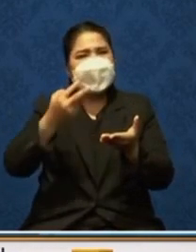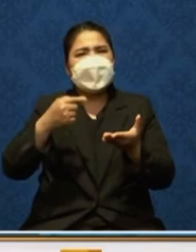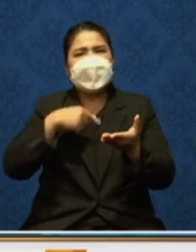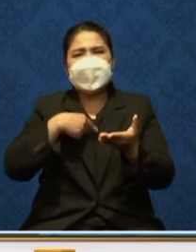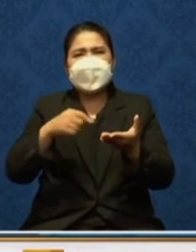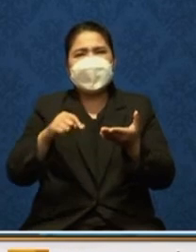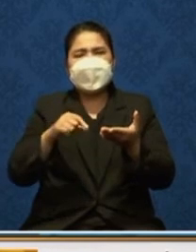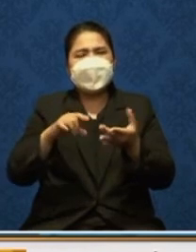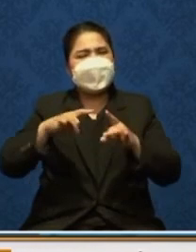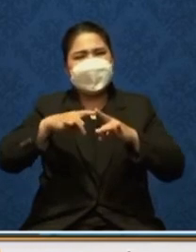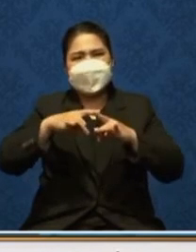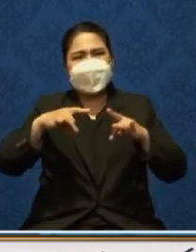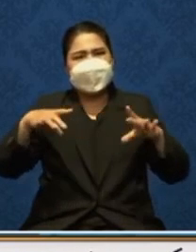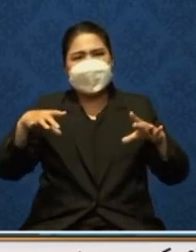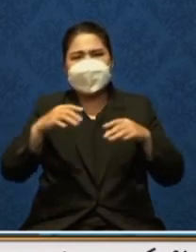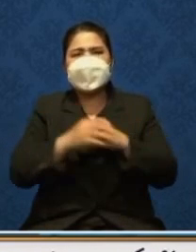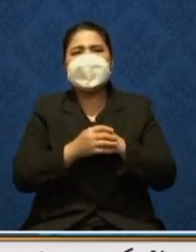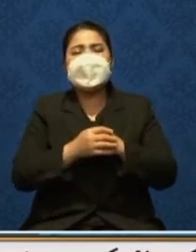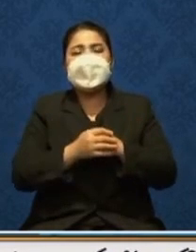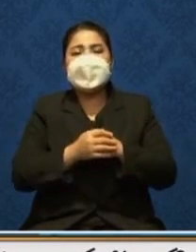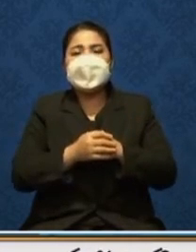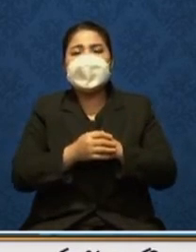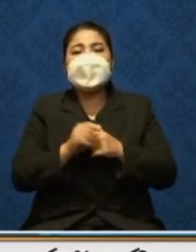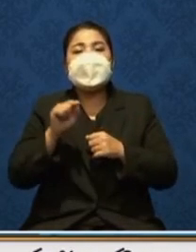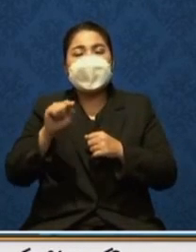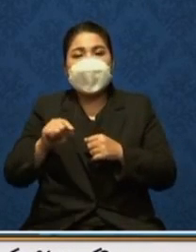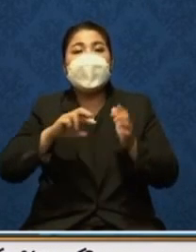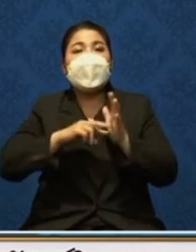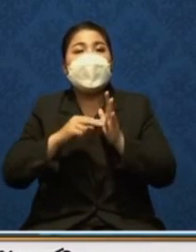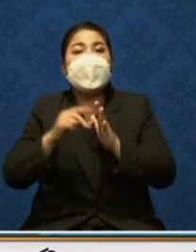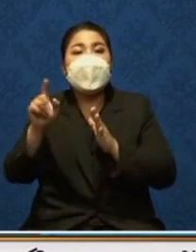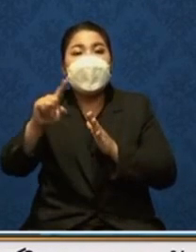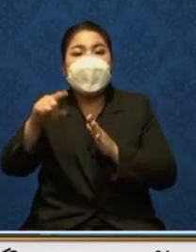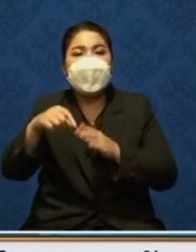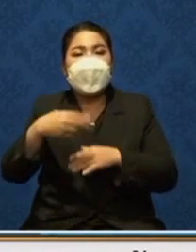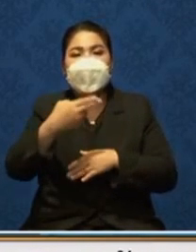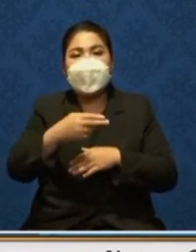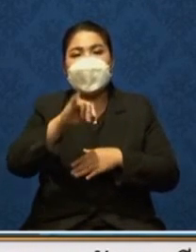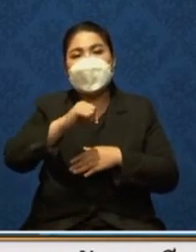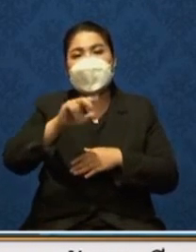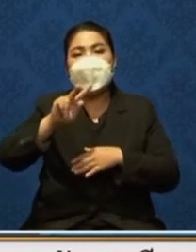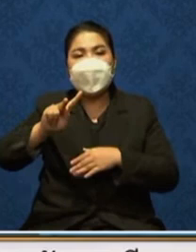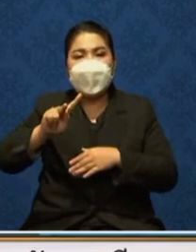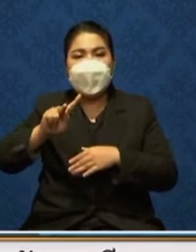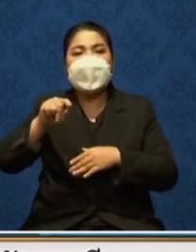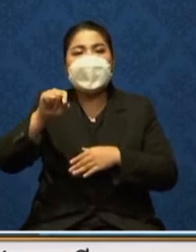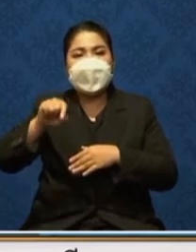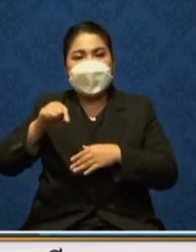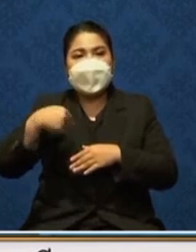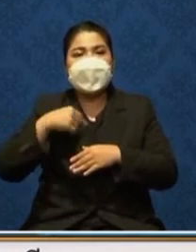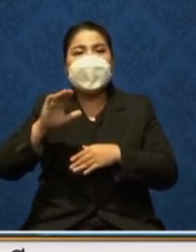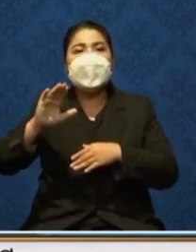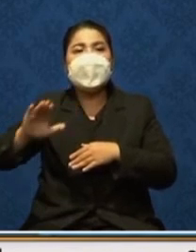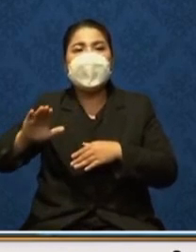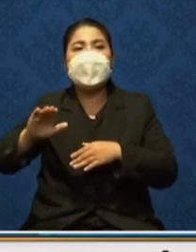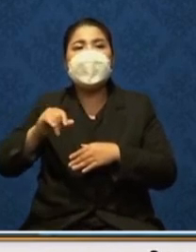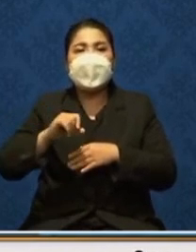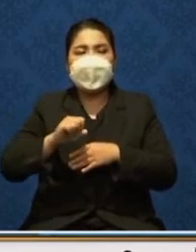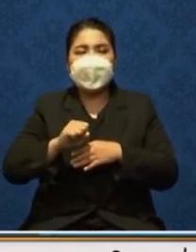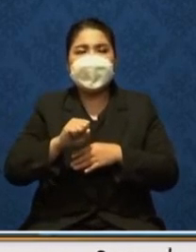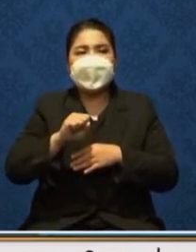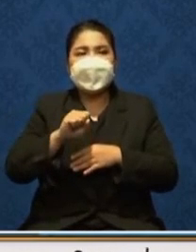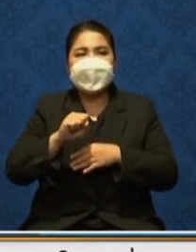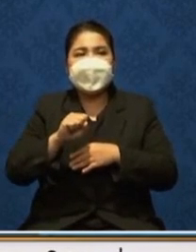จะเป็อย่ที่เราเห็ดนั่กแลวห้างหนสจำกดบูริเฉริยัคมเป็นกิจการขทรัยมัตรีสกสยามชิดชอบโยพริติใน